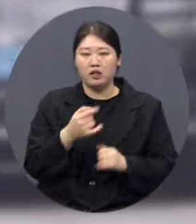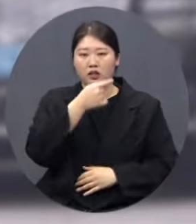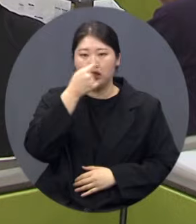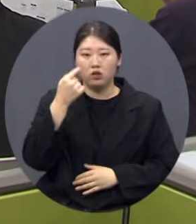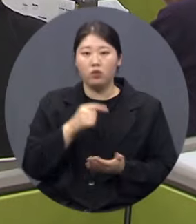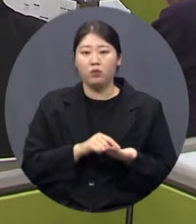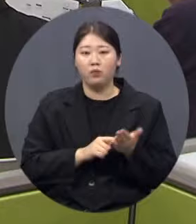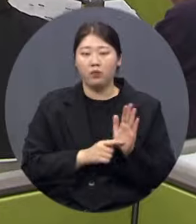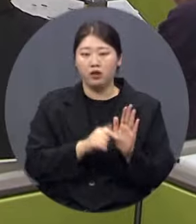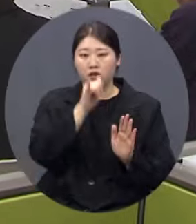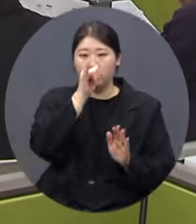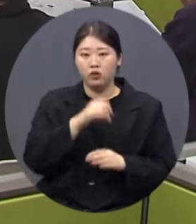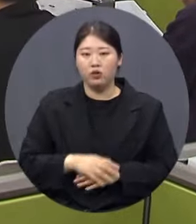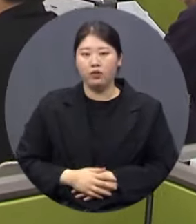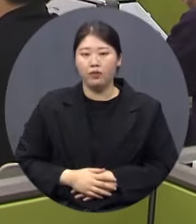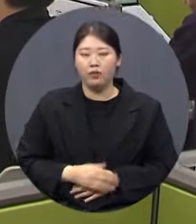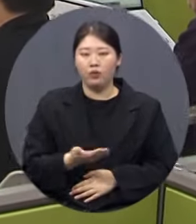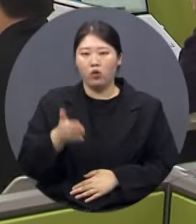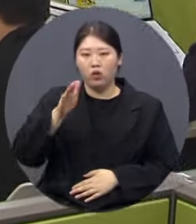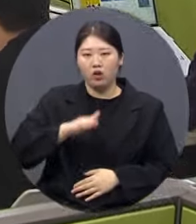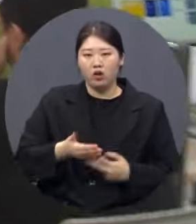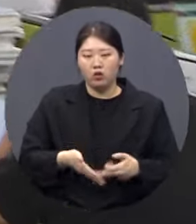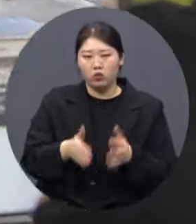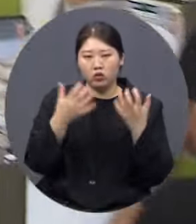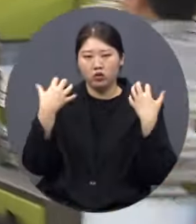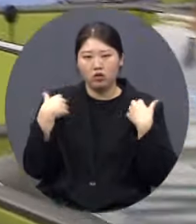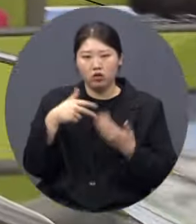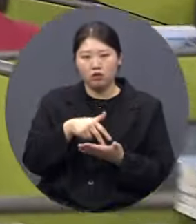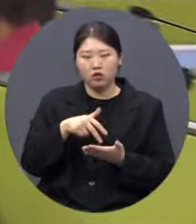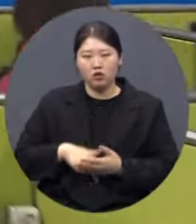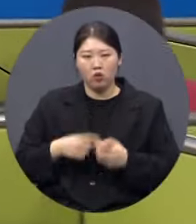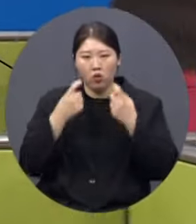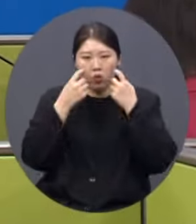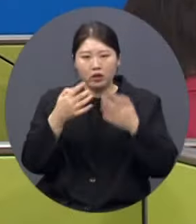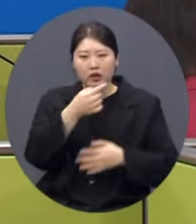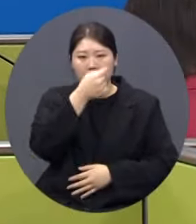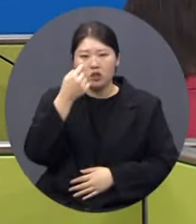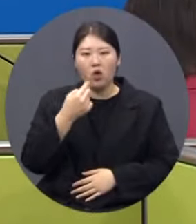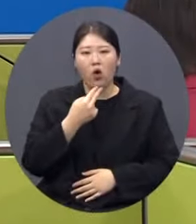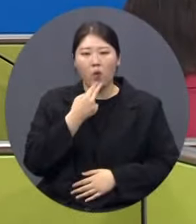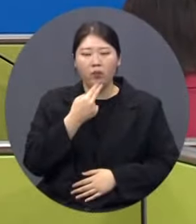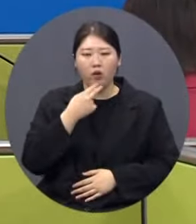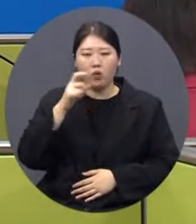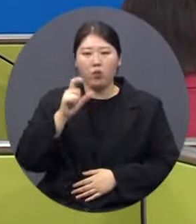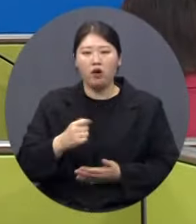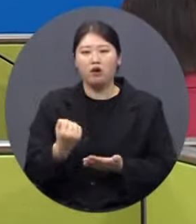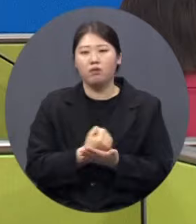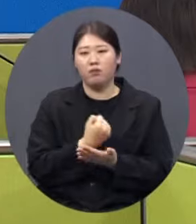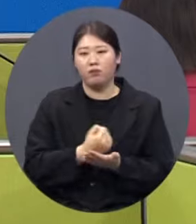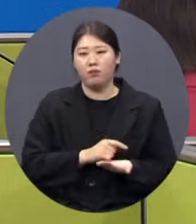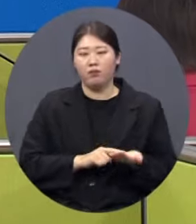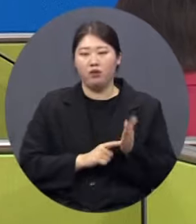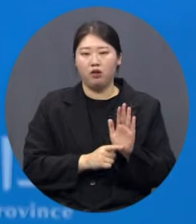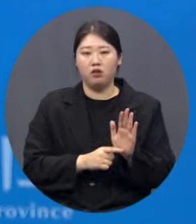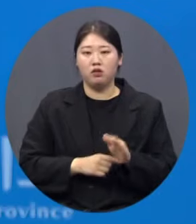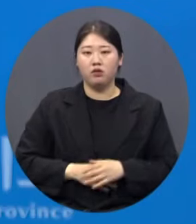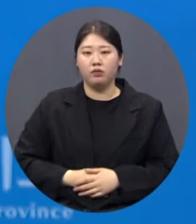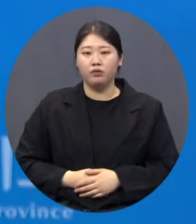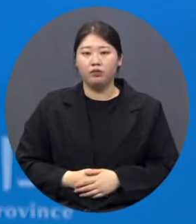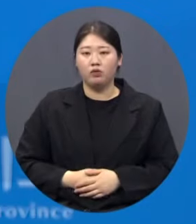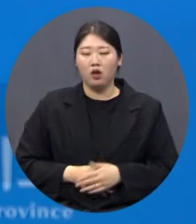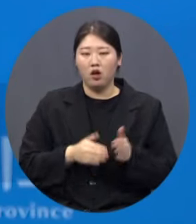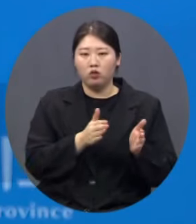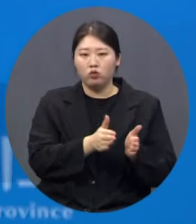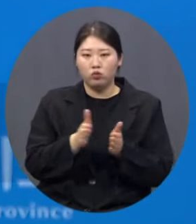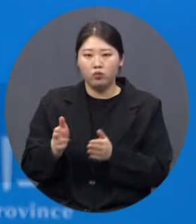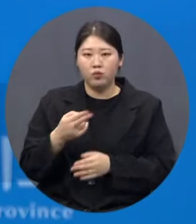확인됐습니다 이런데도 제주도는 명백한 물증이나 증거가 없는 보도라 강한 유감을 밝혔습니다 준비 자체도